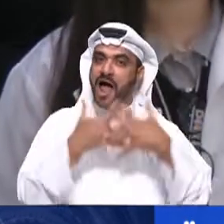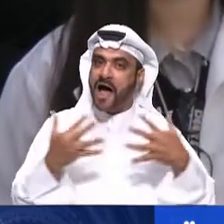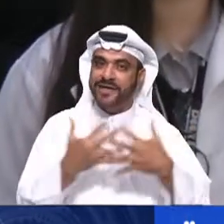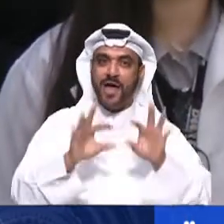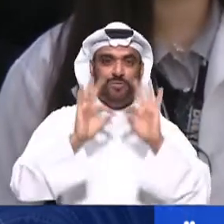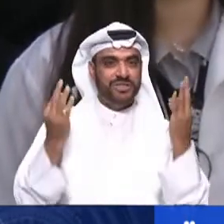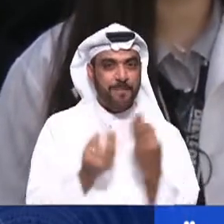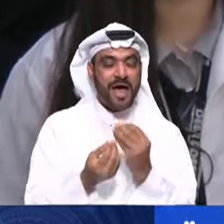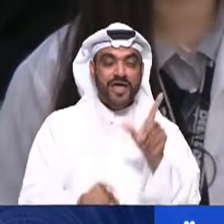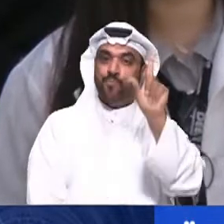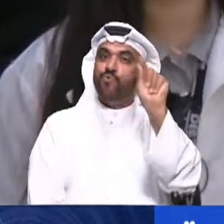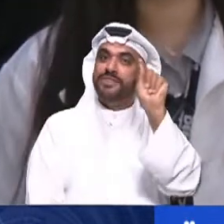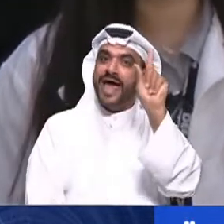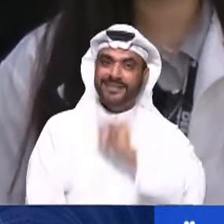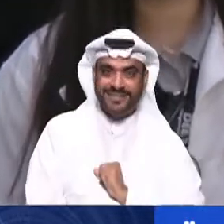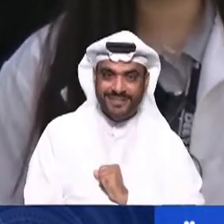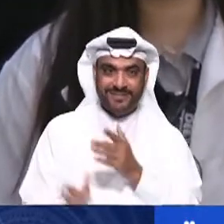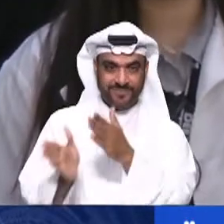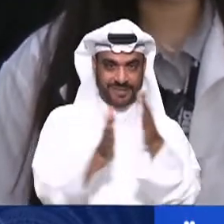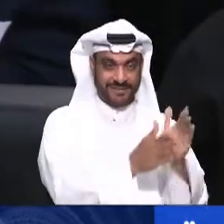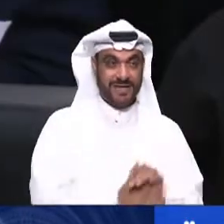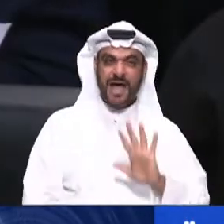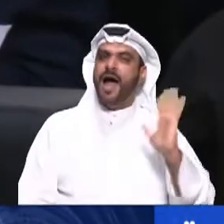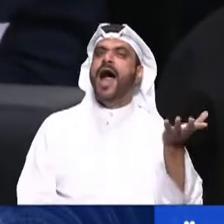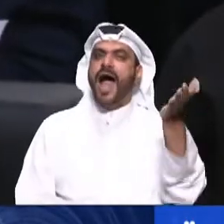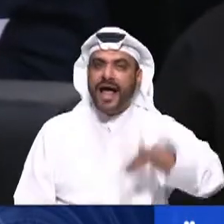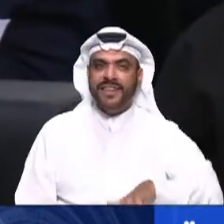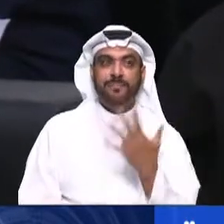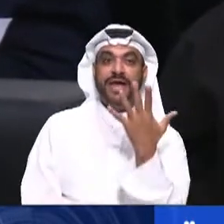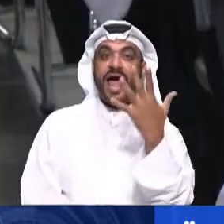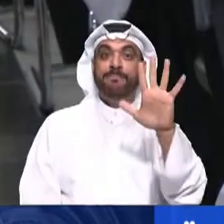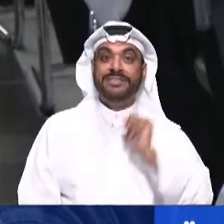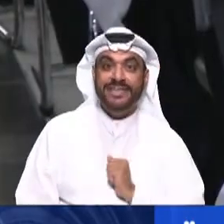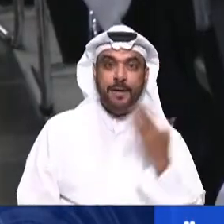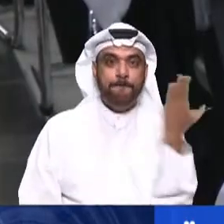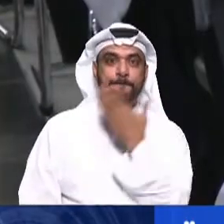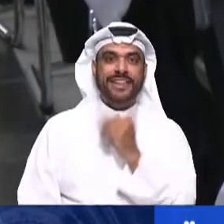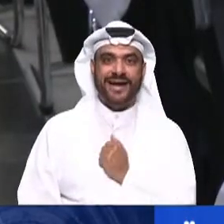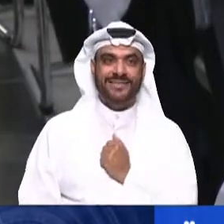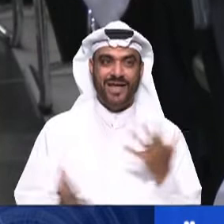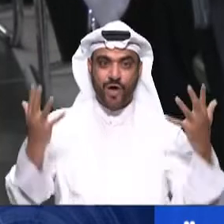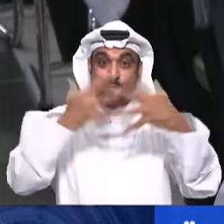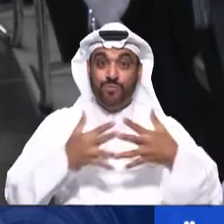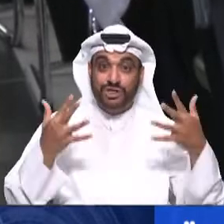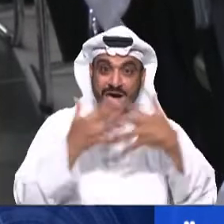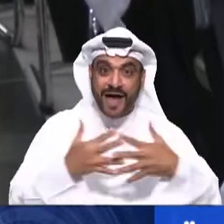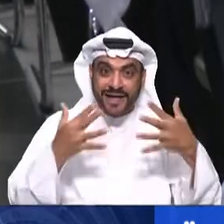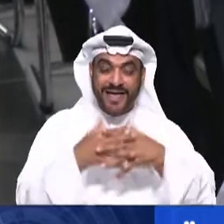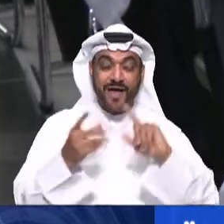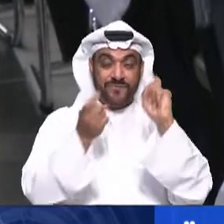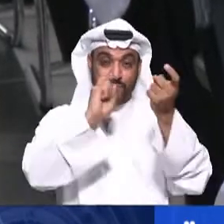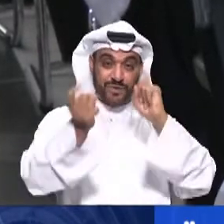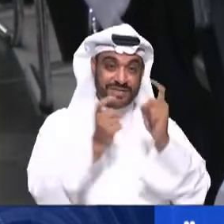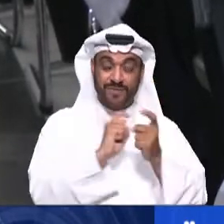عدد كبير من الطلبة من أكثر من 50 مدرسة شاركوا بالجائزة من خلال إنجاز مشاريع تدور مواضيعها